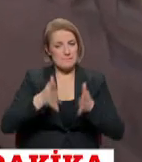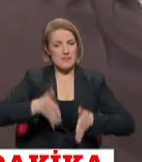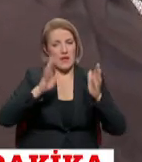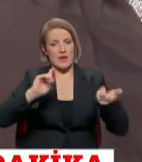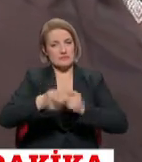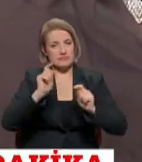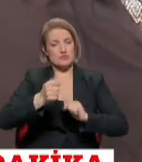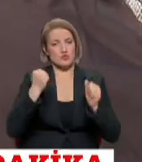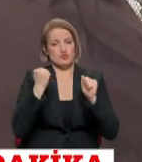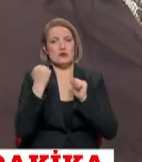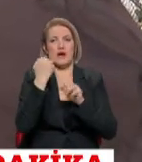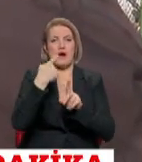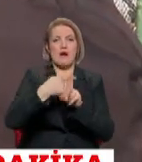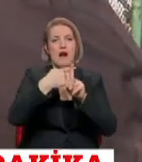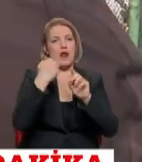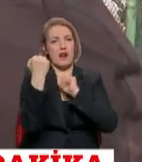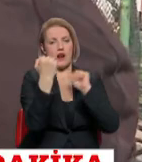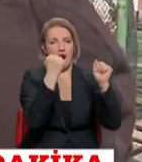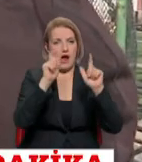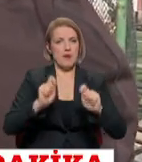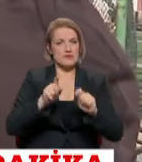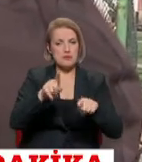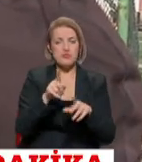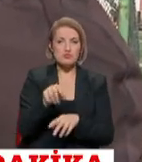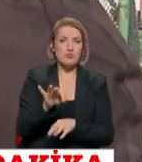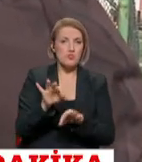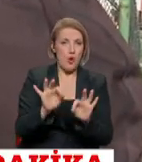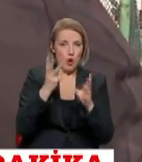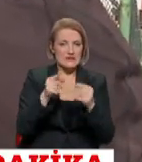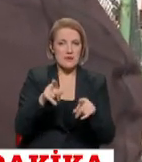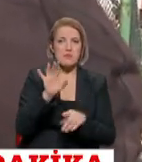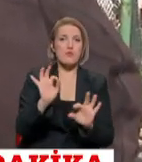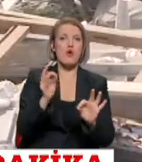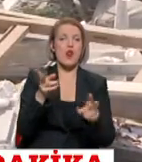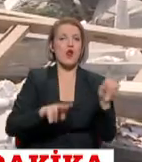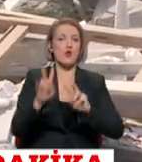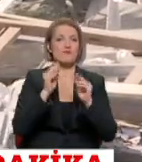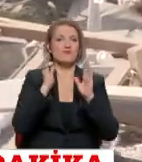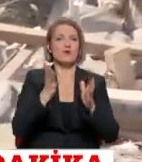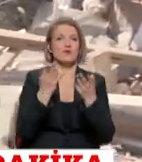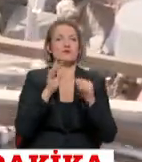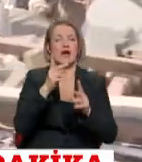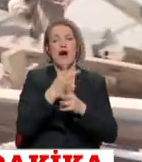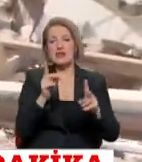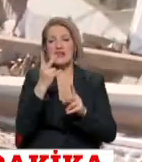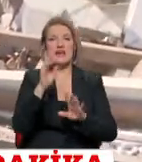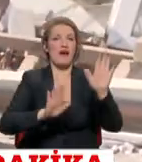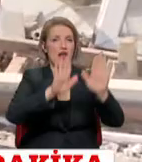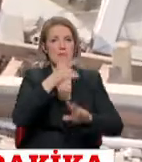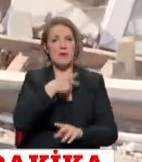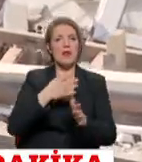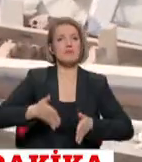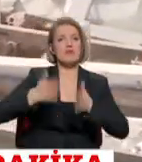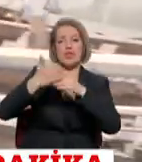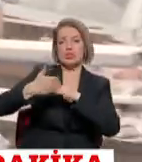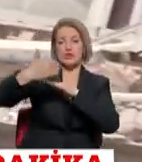edilseydi, güçlendirilseydi belki bugün bu kadar kaybımız, bugün bu kadar acımız olmayacaktı. Açılan iki ihalede de sadece belediye